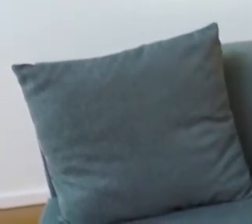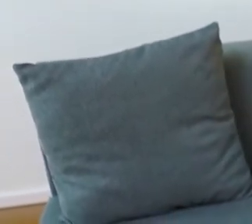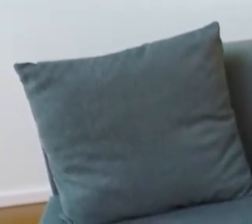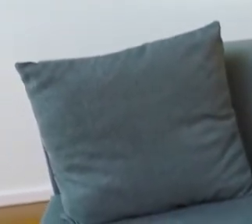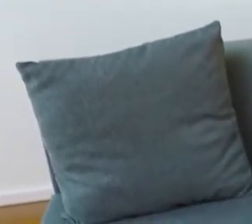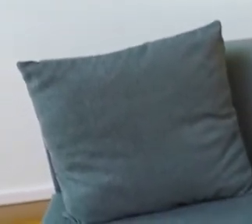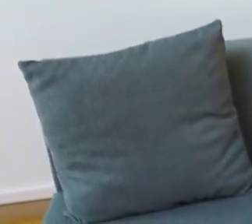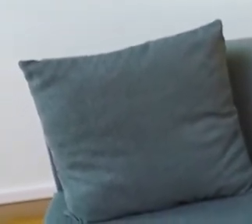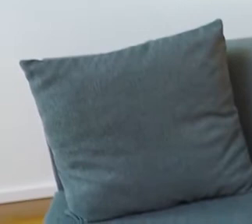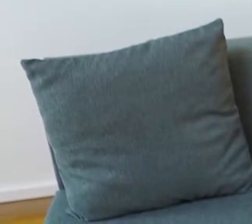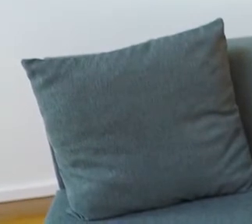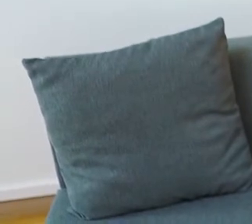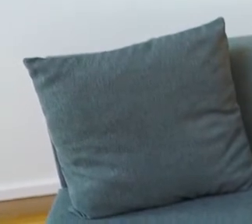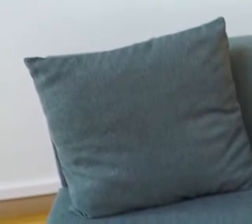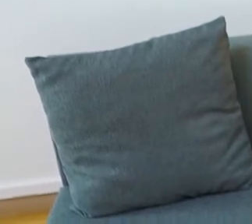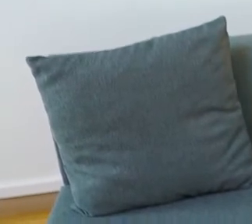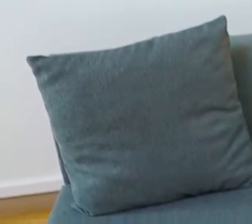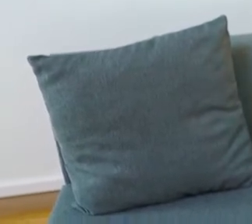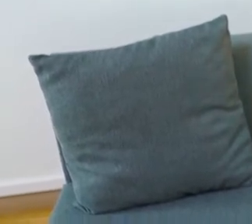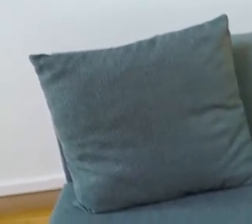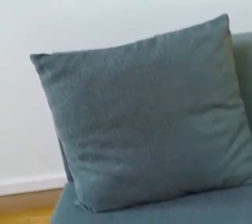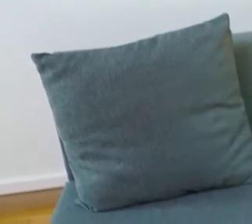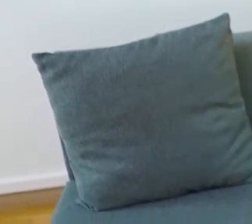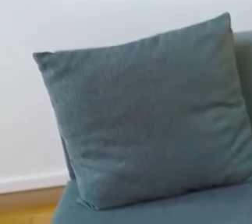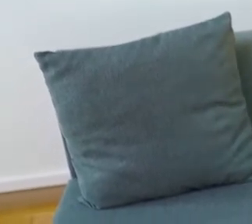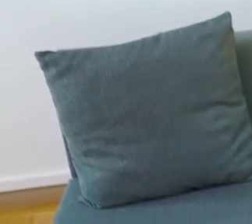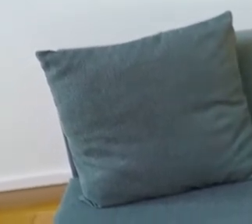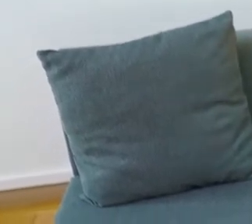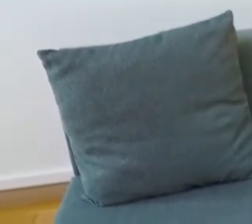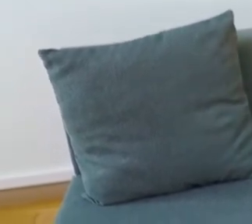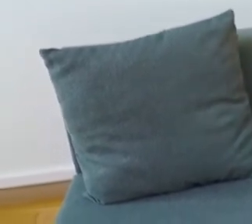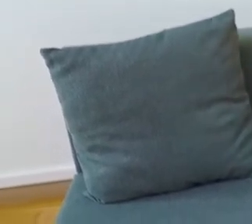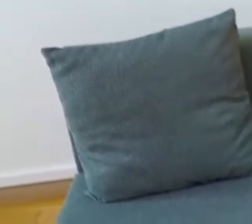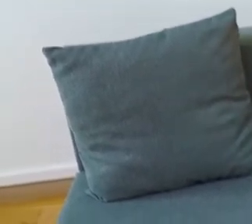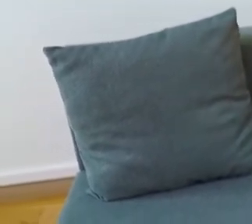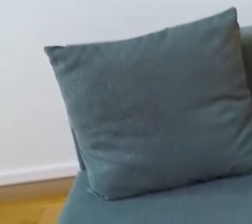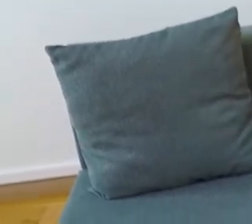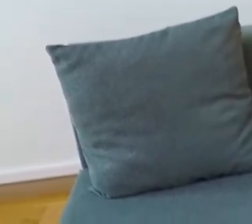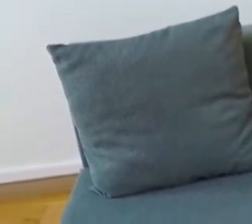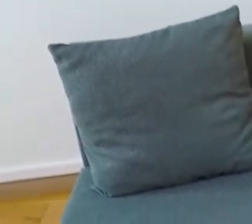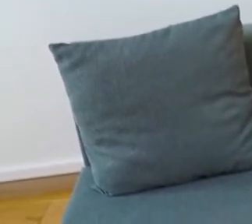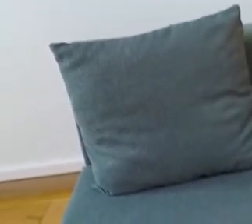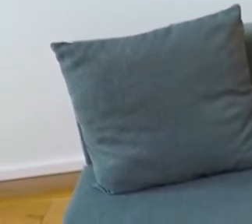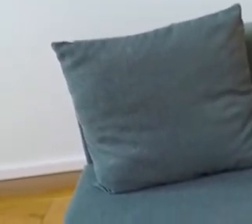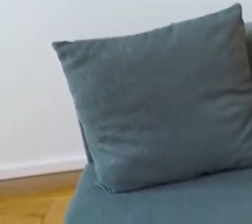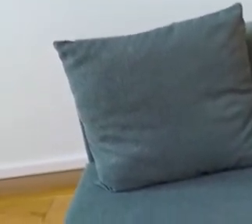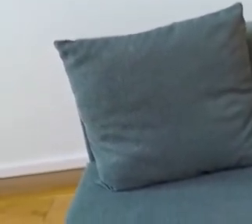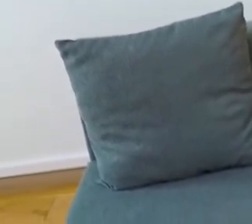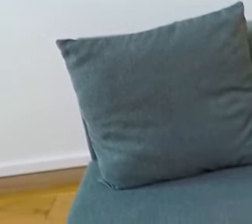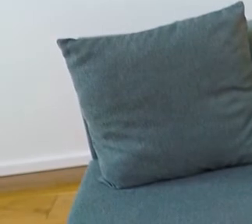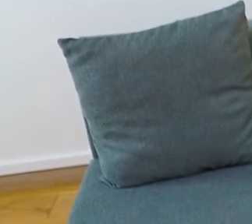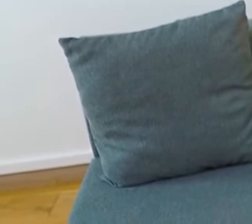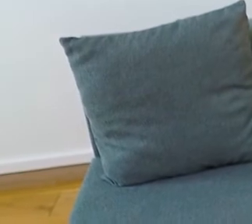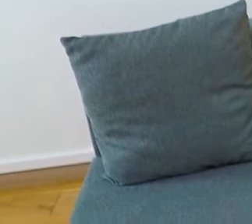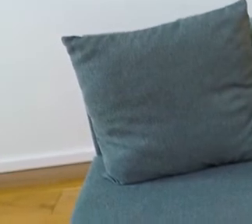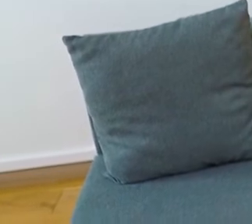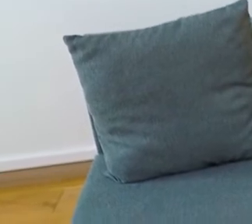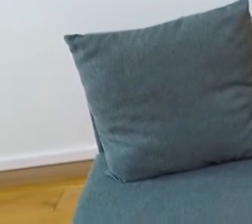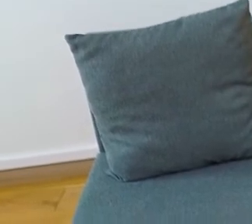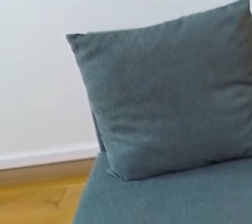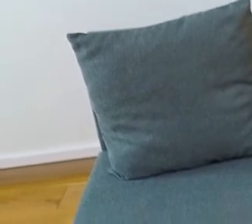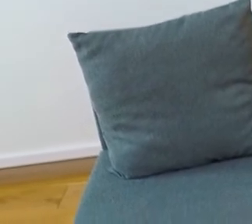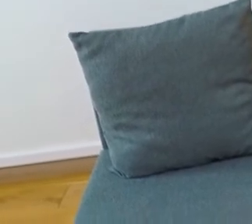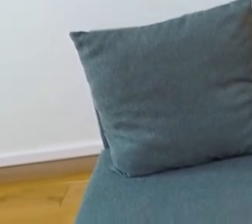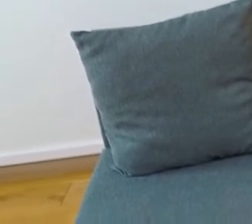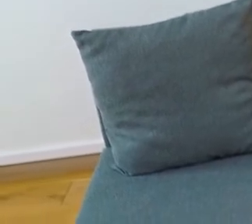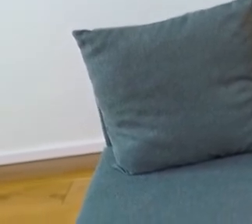Seigneur. Tu es puissant. À toi, rien n'est impossible. Je prie pour des solutions aux problèmes. Je